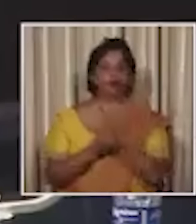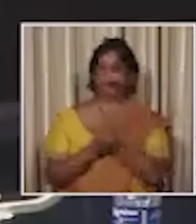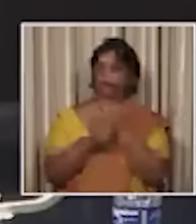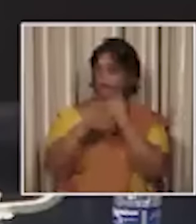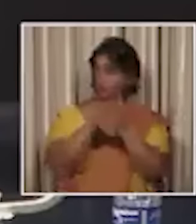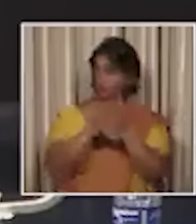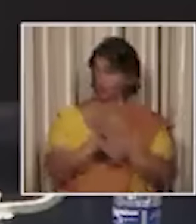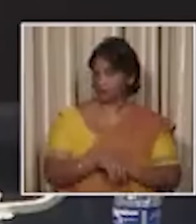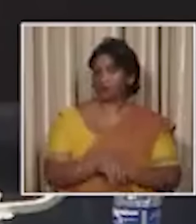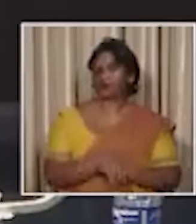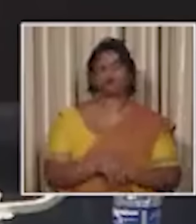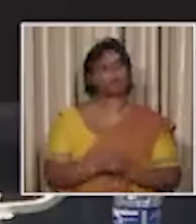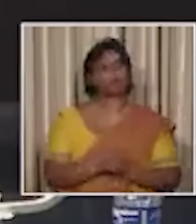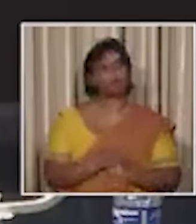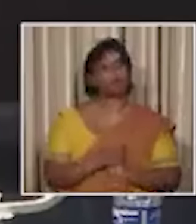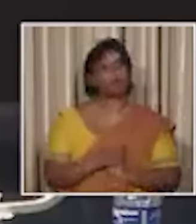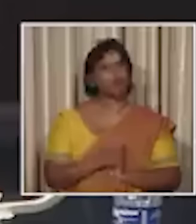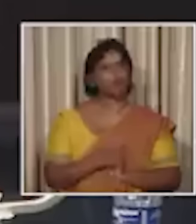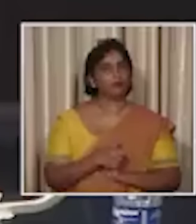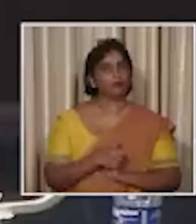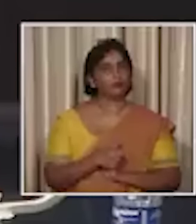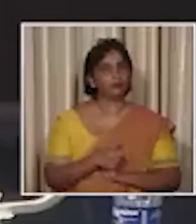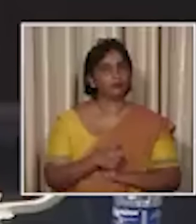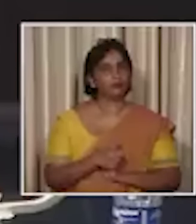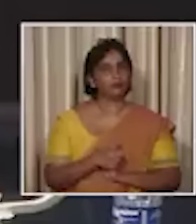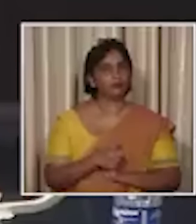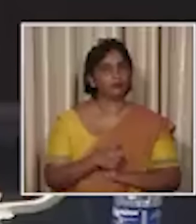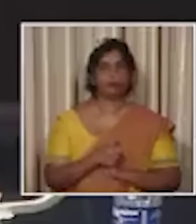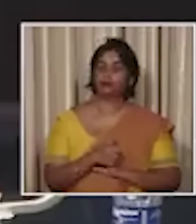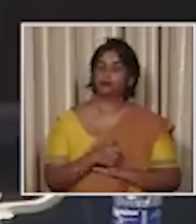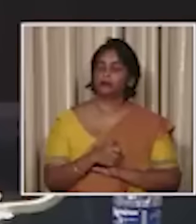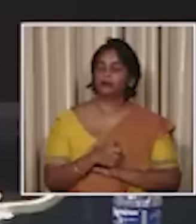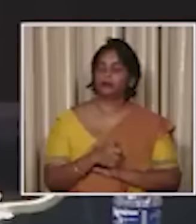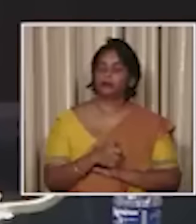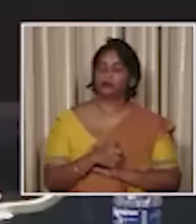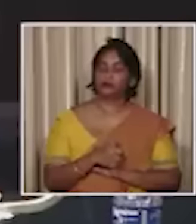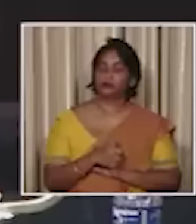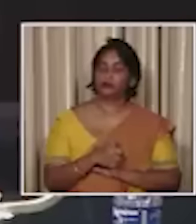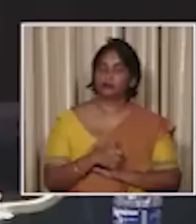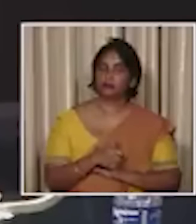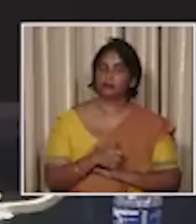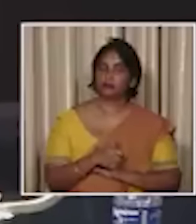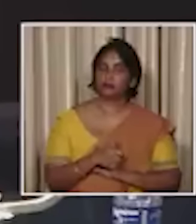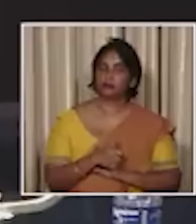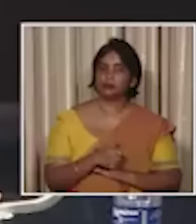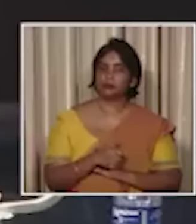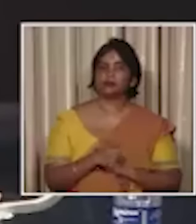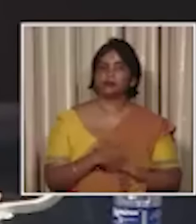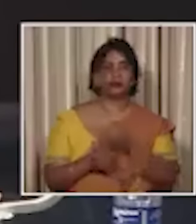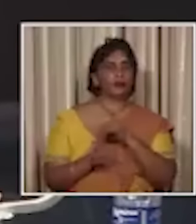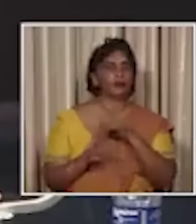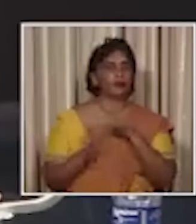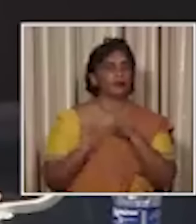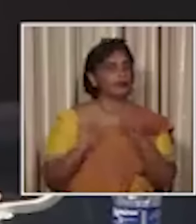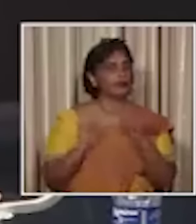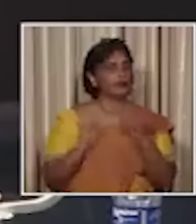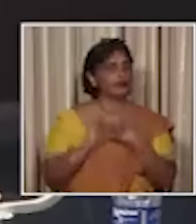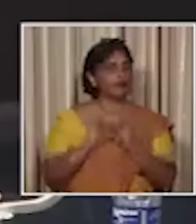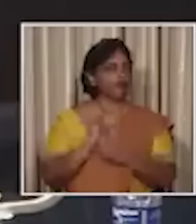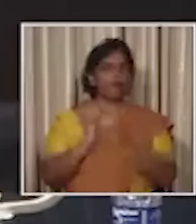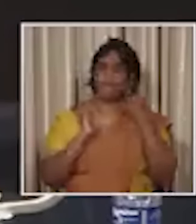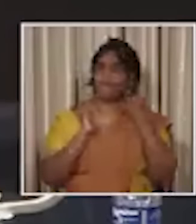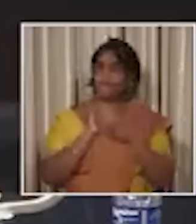ஒரு தந்தை, அவருக்கு பிள்ளைகள் ஓயல் சோதனை எழுதி கொண்டிருந்தார்கள். எந்த குற்றமும் செய்யாமல் அவர்கள் கைது செய்யப்பட்டு போலீஸ்